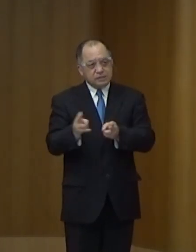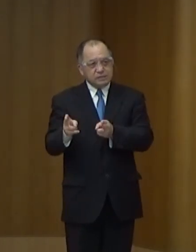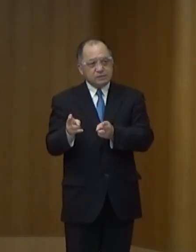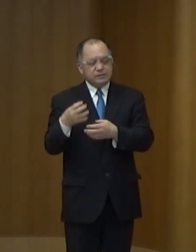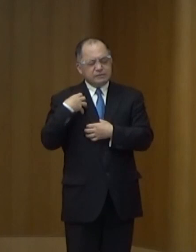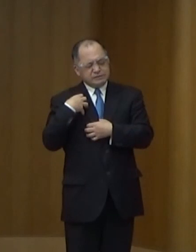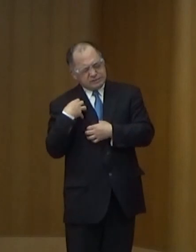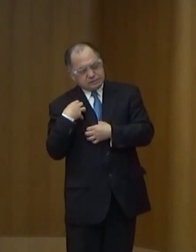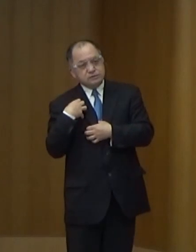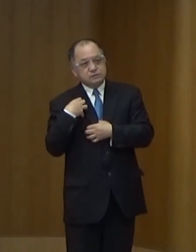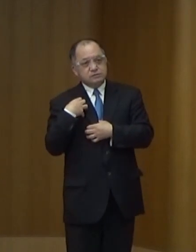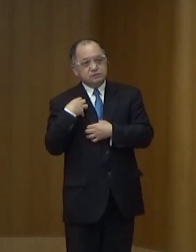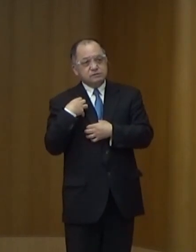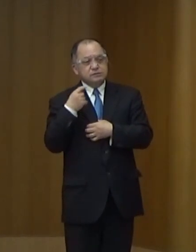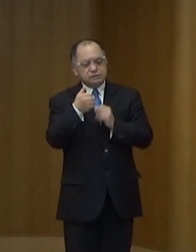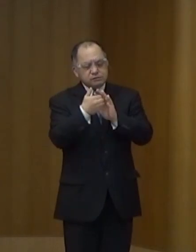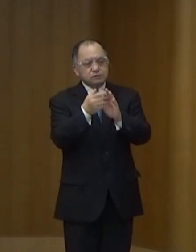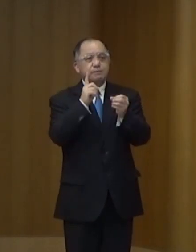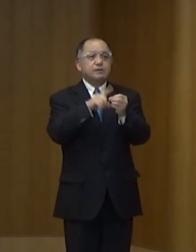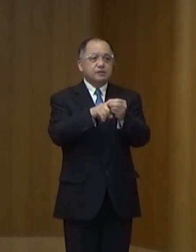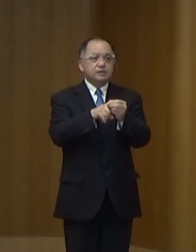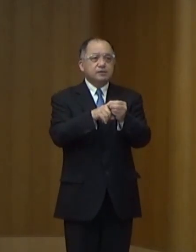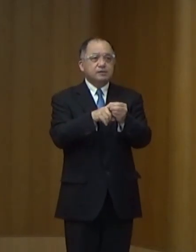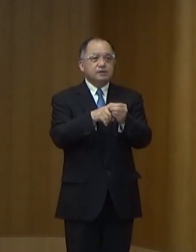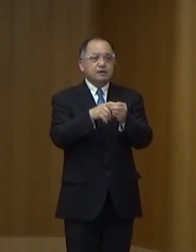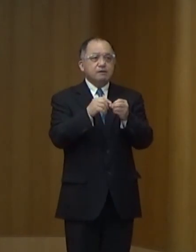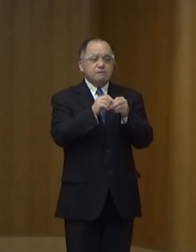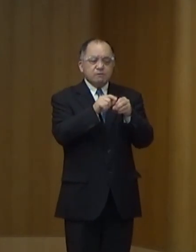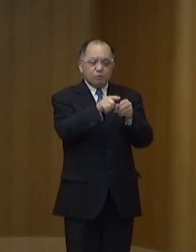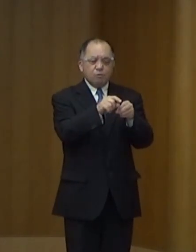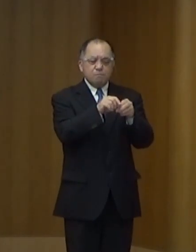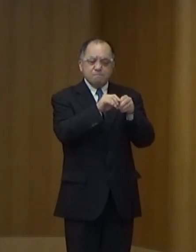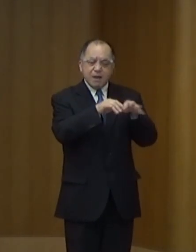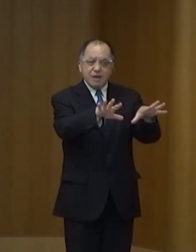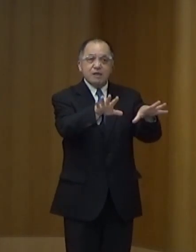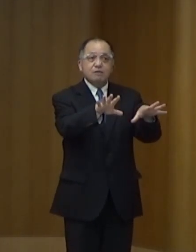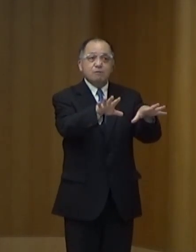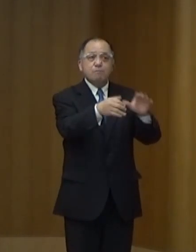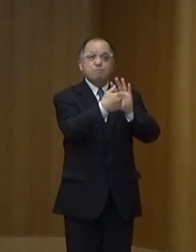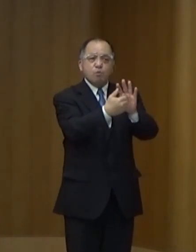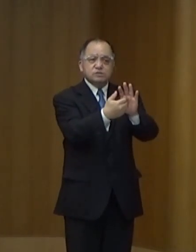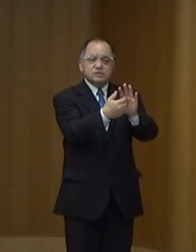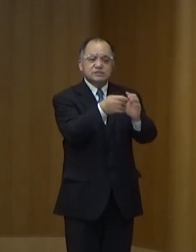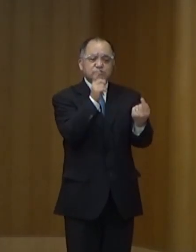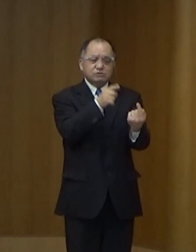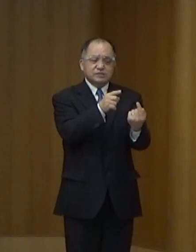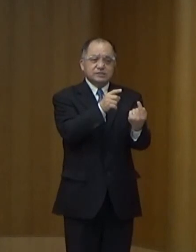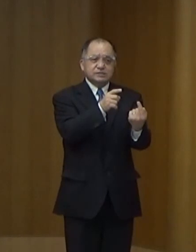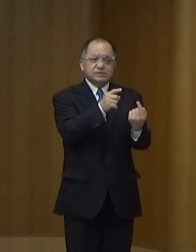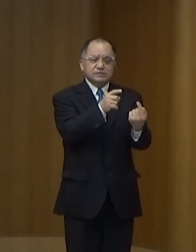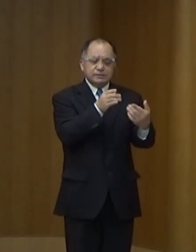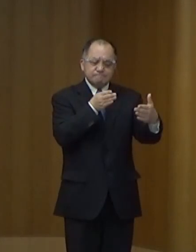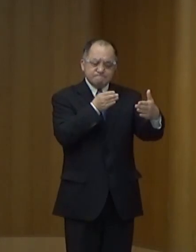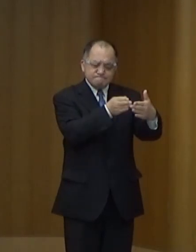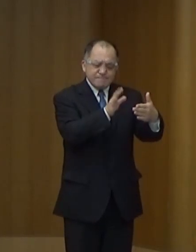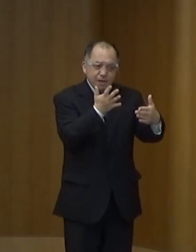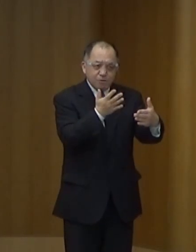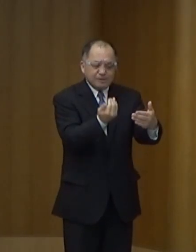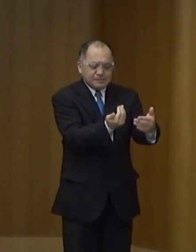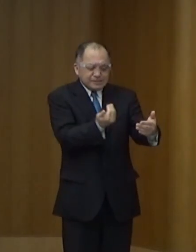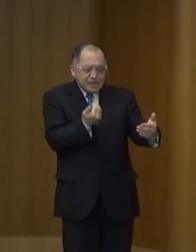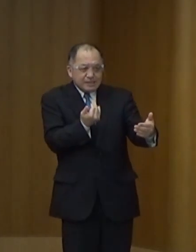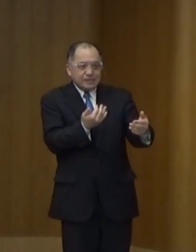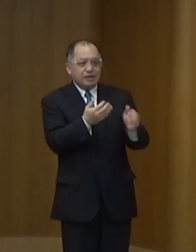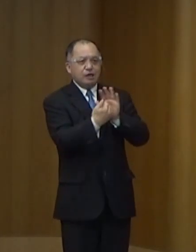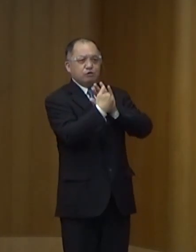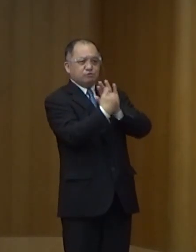ん延防止等重点措置となるような事態、これには至らないようにしなければならないわけであります。道